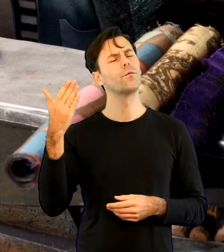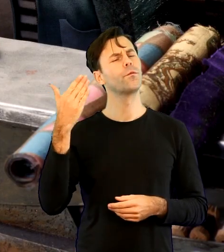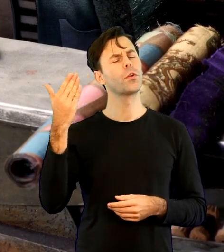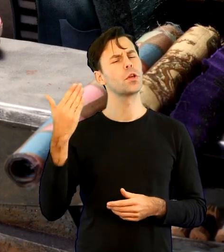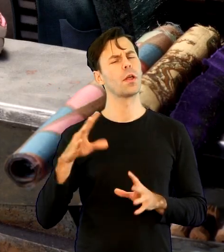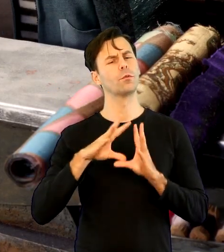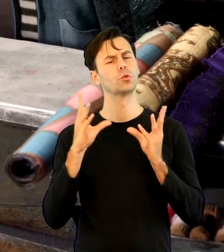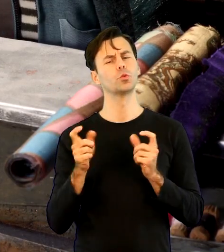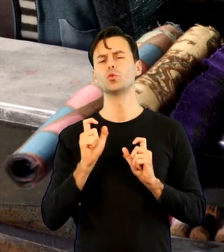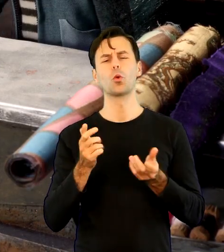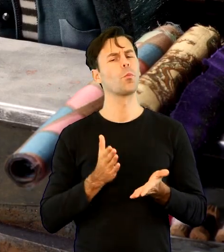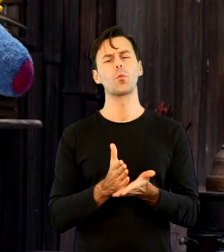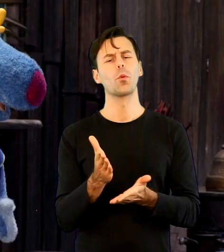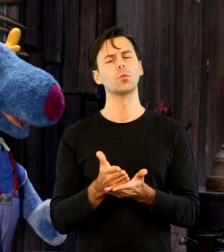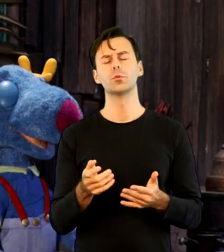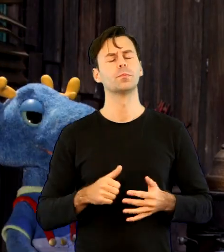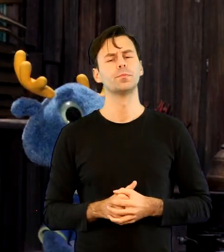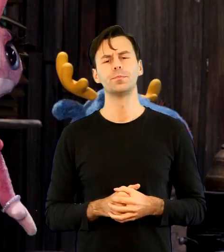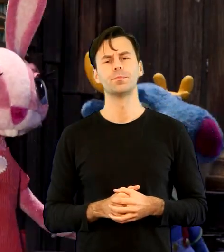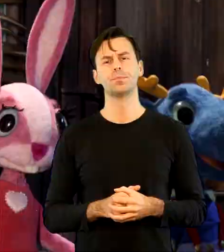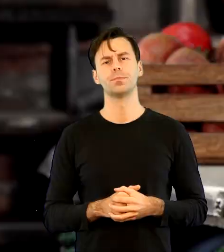Witam wszystkich. Czym mogę służyć?